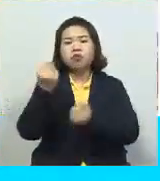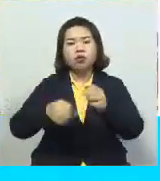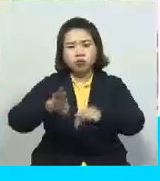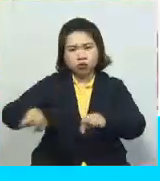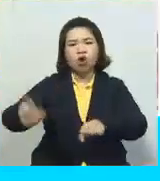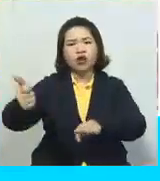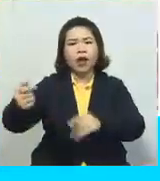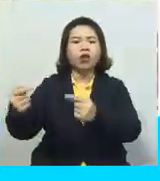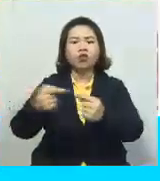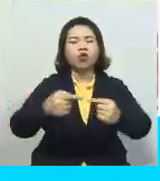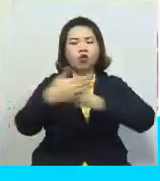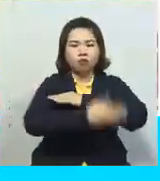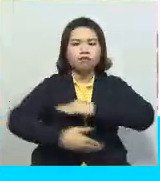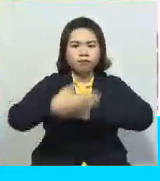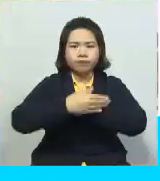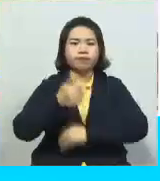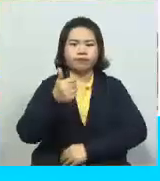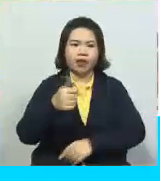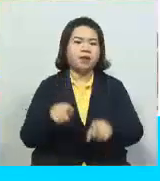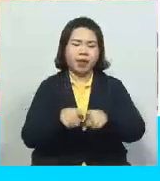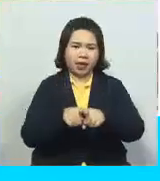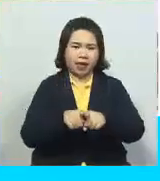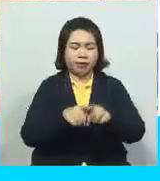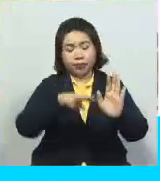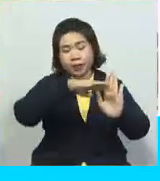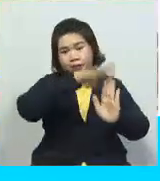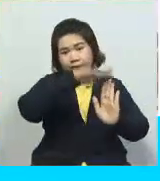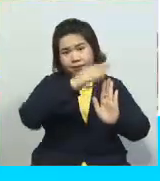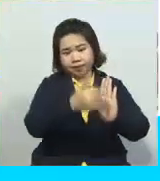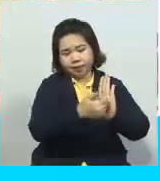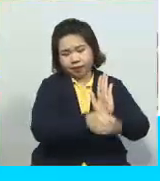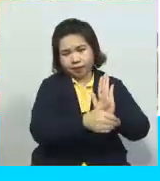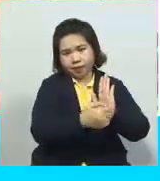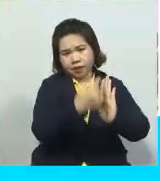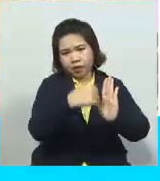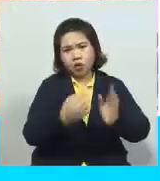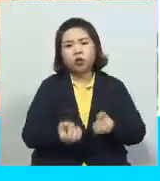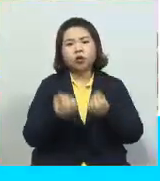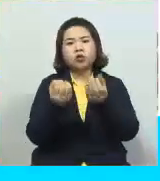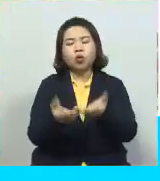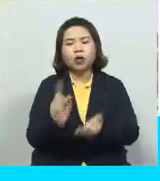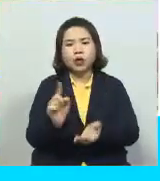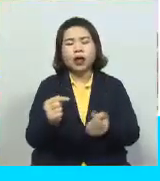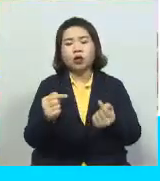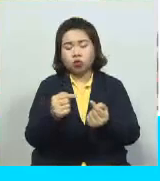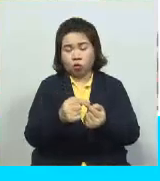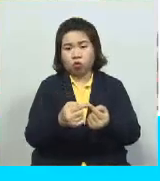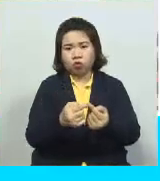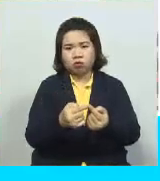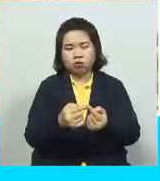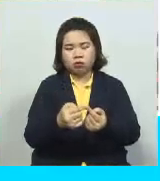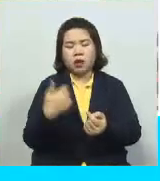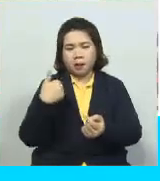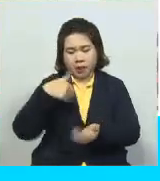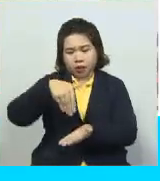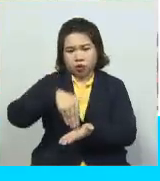จอดรถแล้วก็ต่อรถไฟเข้ามาของทิศเหนือกับทิศตะวันออกเนี่ยก็จะมาส่งพี่น้องประชาชนที่หยุดรถยมราช